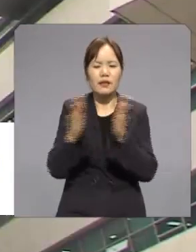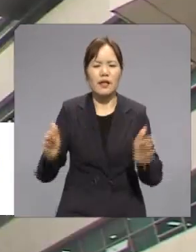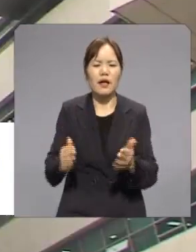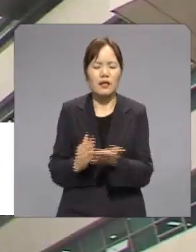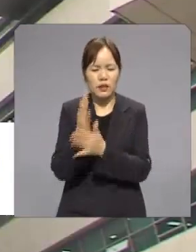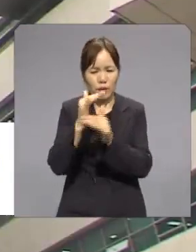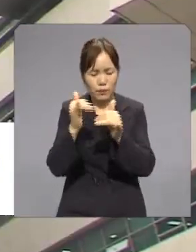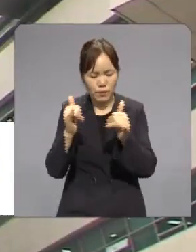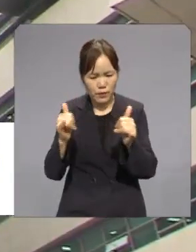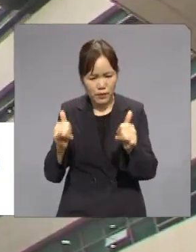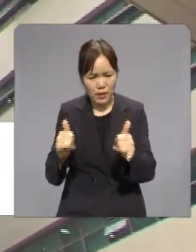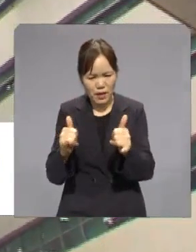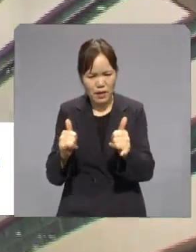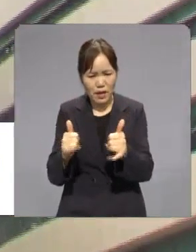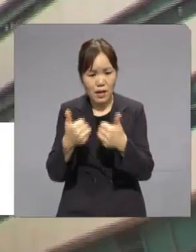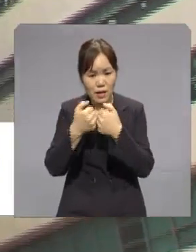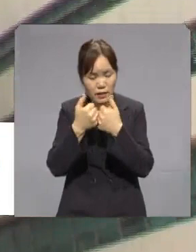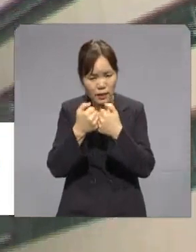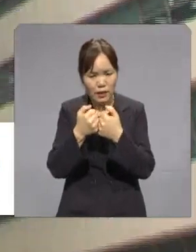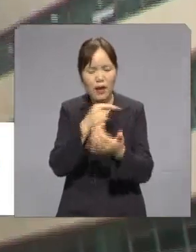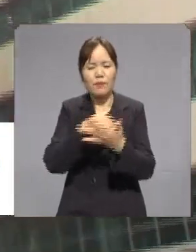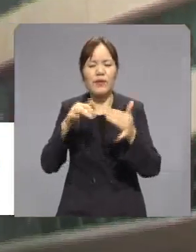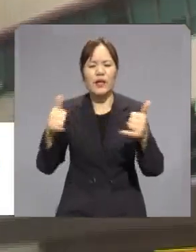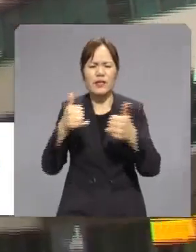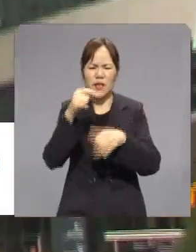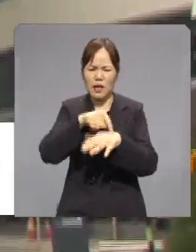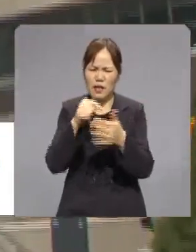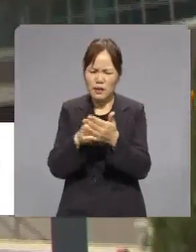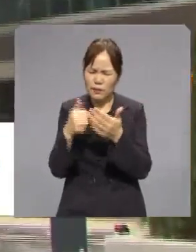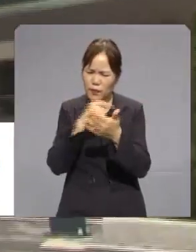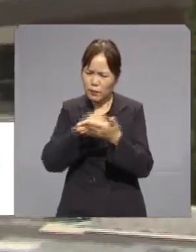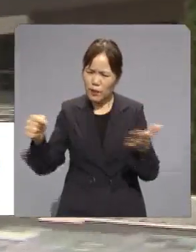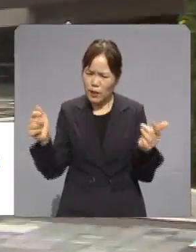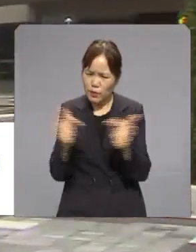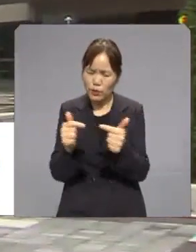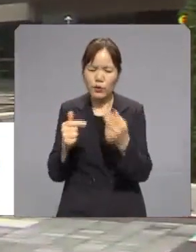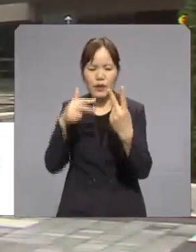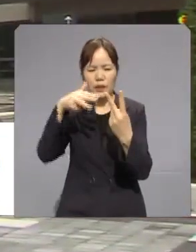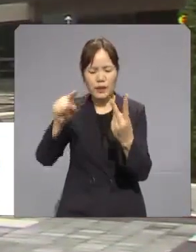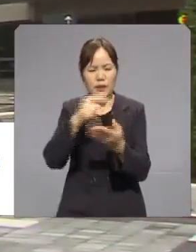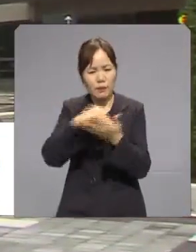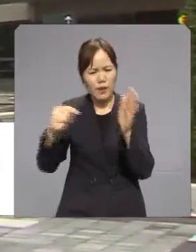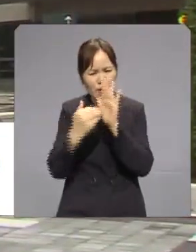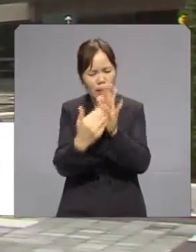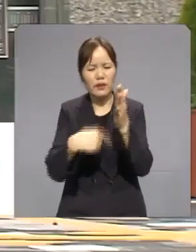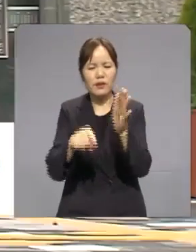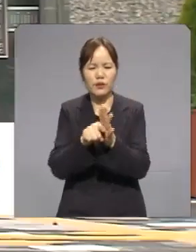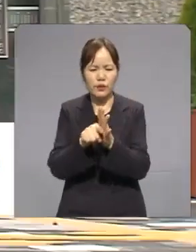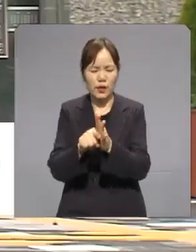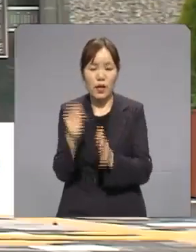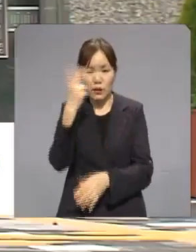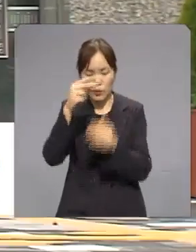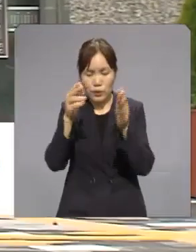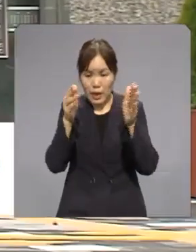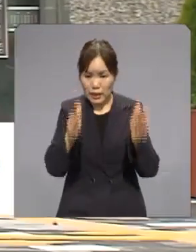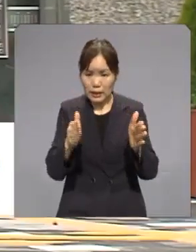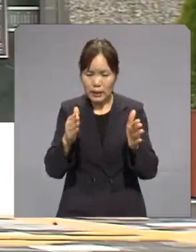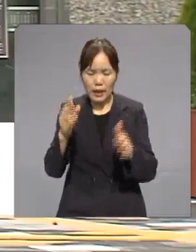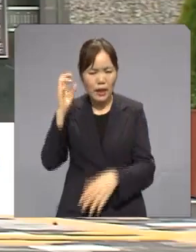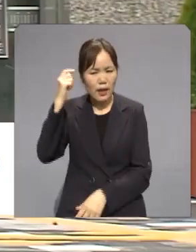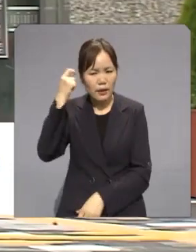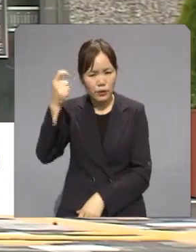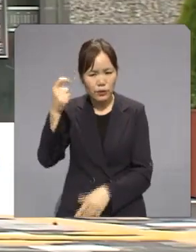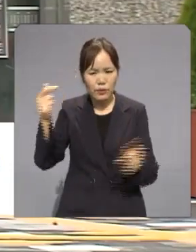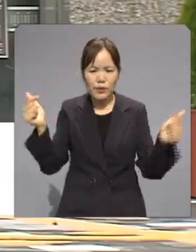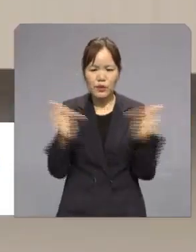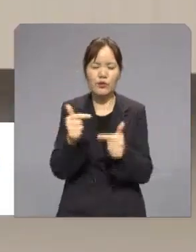사전 상담을 실시해 피해자 심리 피해를 최소화하고 2차 피해 방지를 위해 갑질 조사 기간은 60일에서 30일로